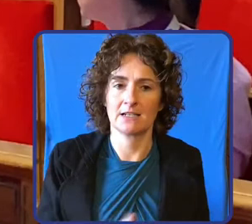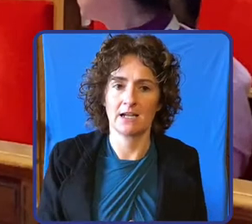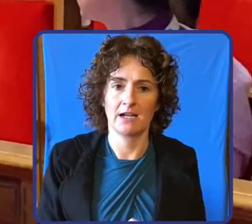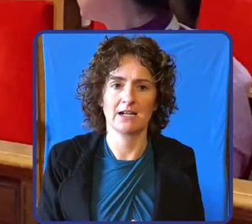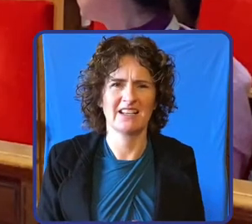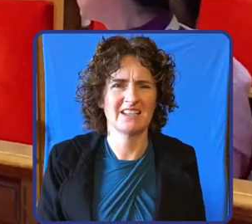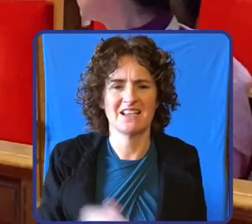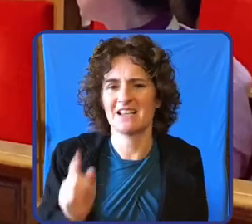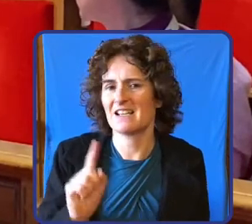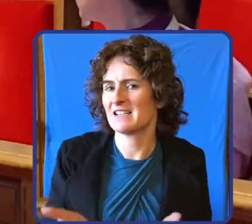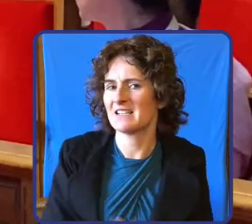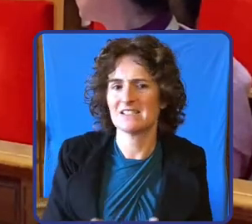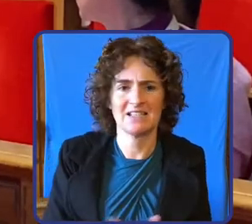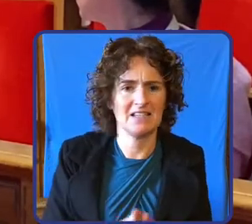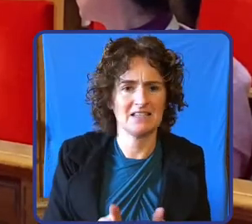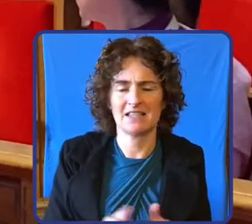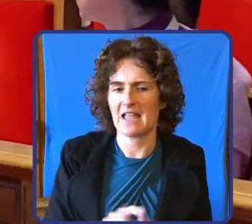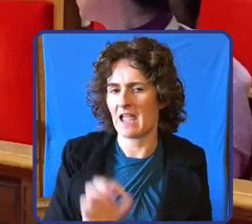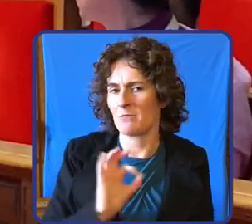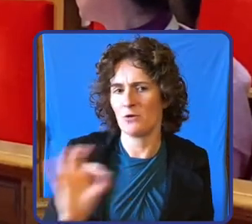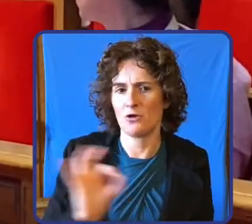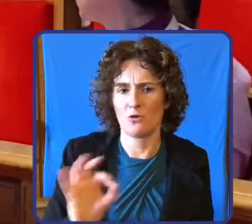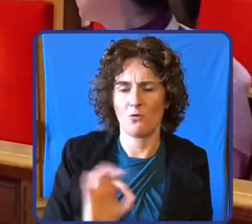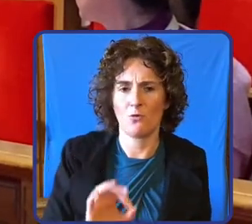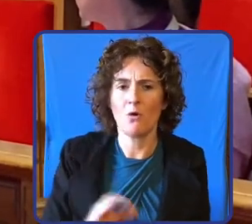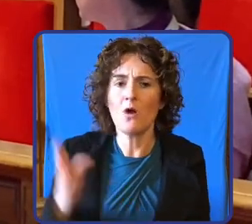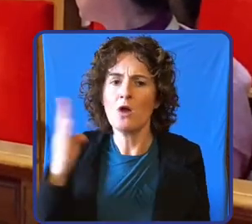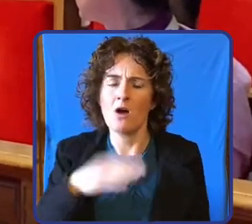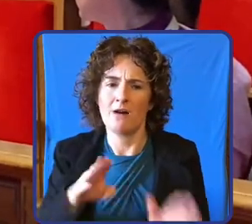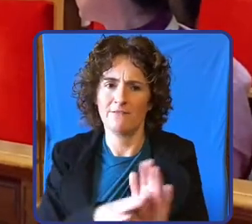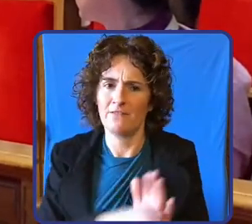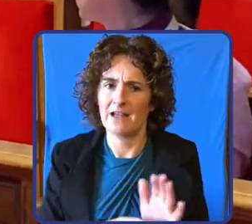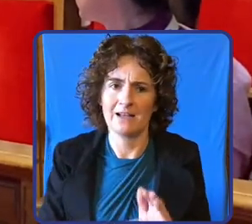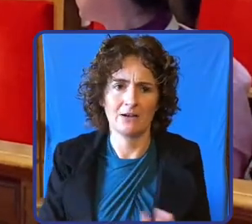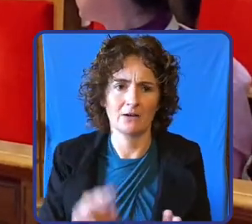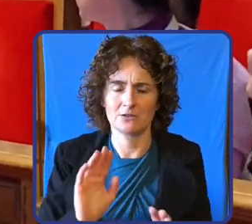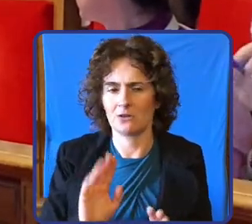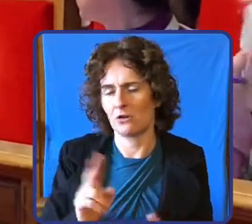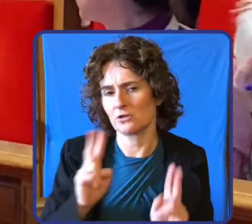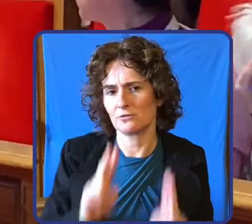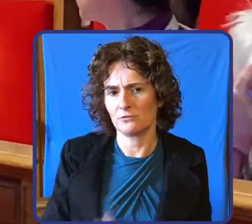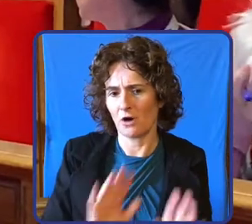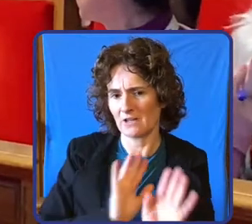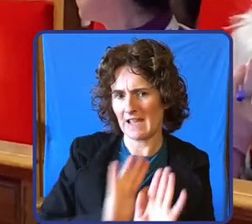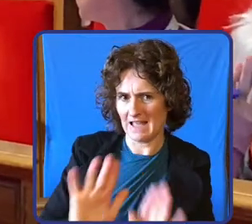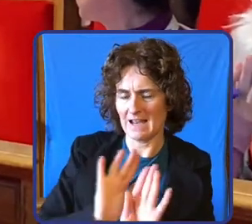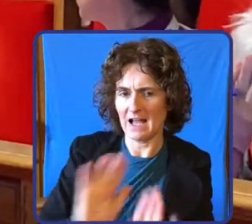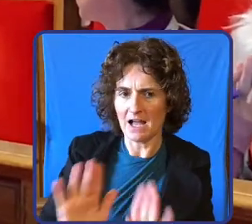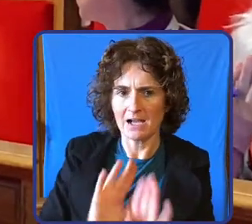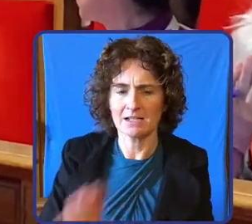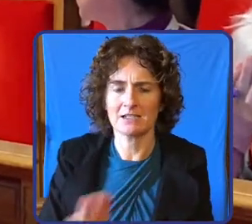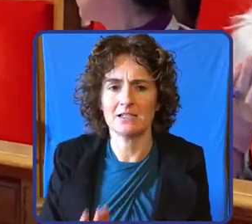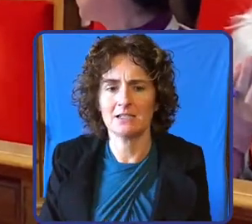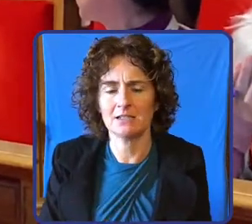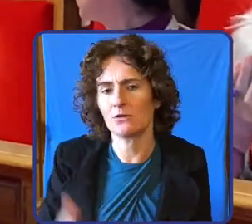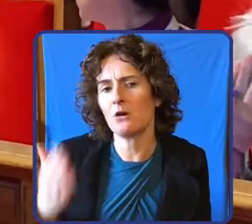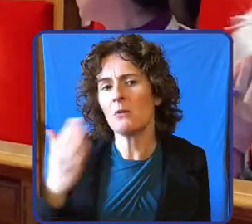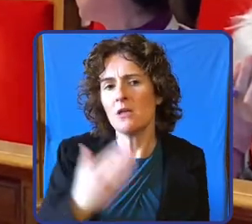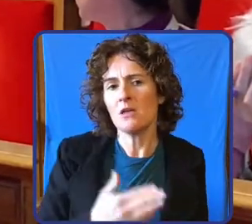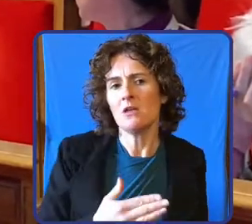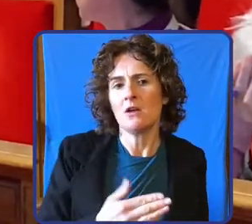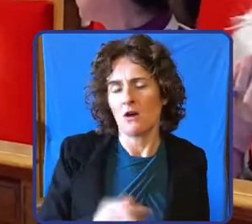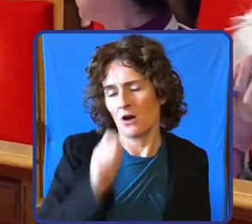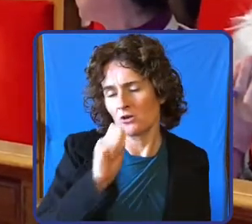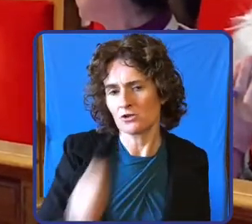nem megy, hogy mikor valami probléma van, akkor tolom át a felelősséget a másik képviselőre, akik nem vezetik a várost, nem ők a felelősek a